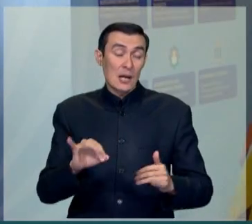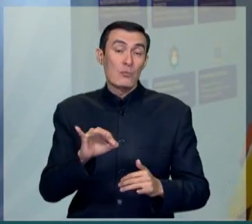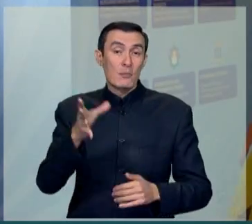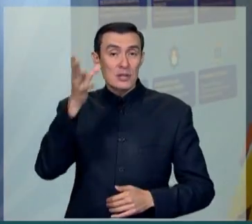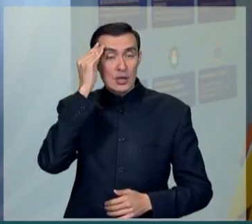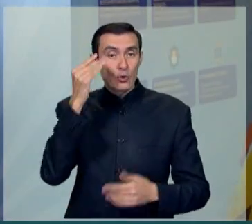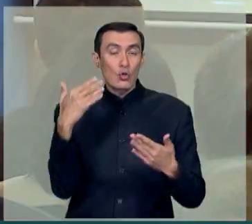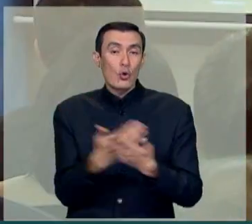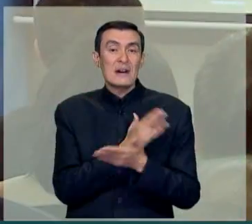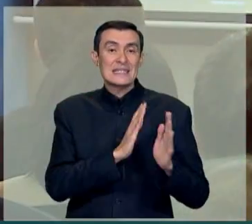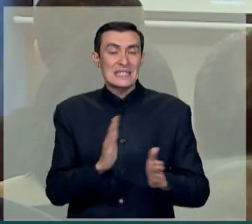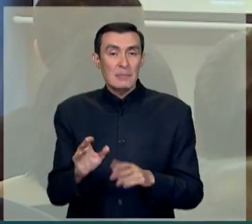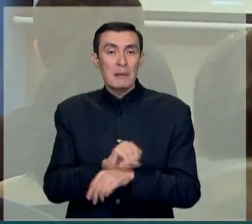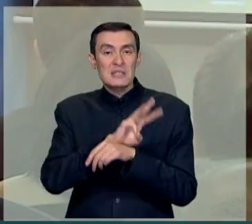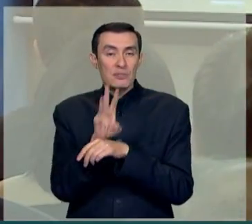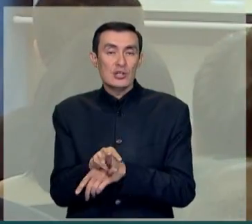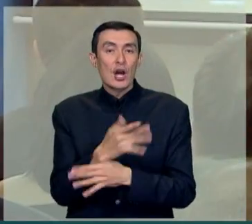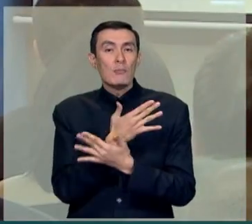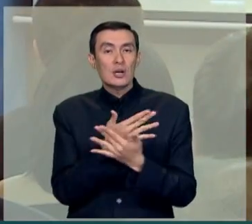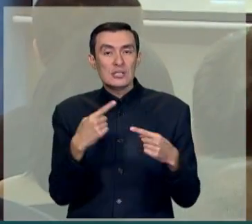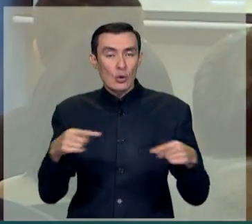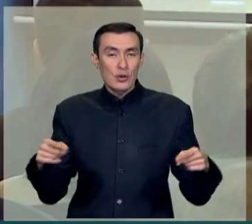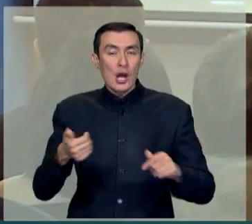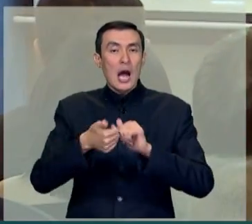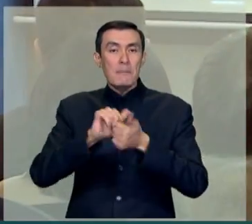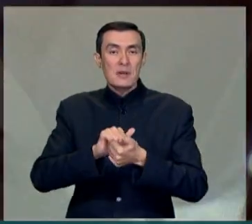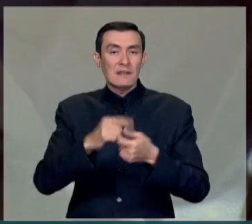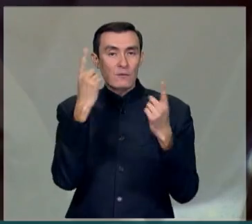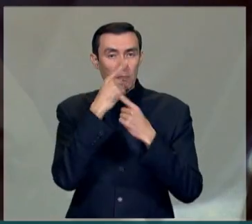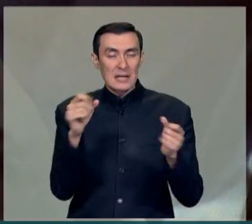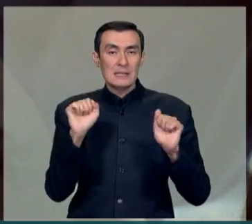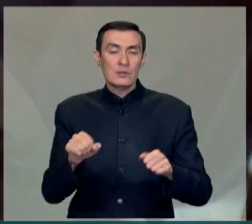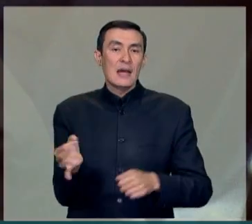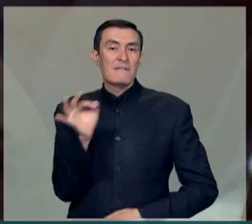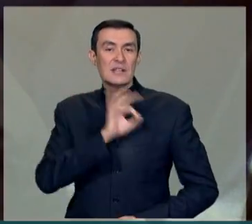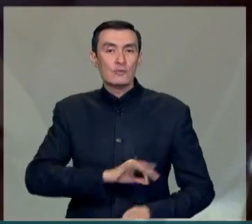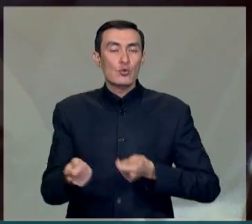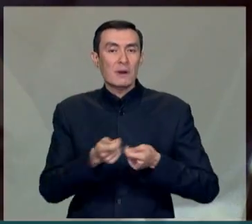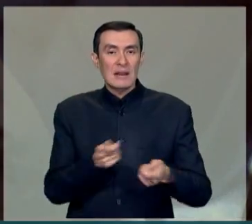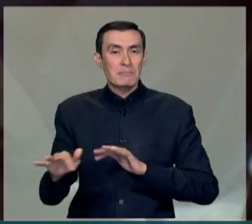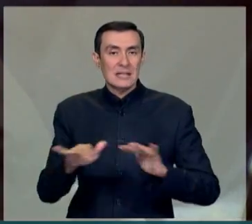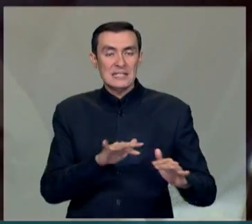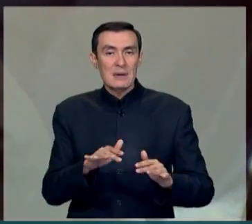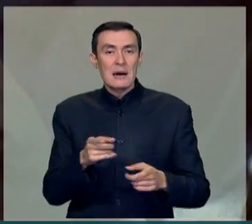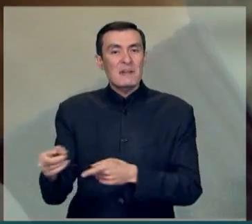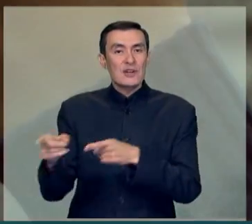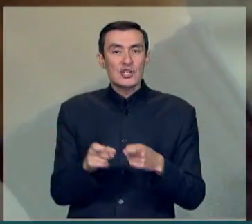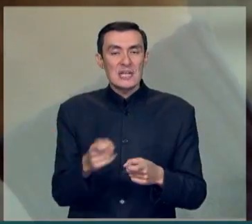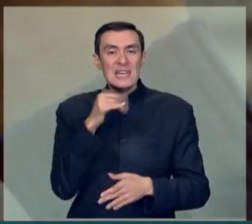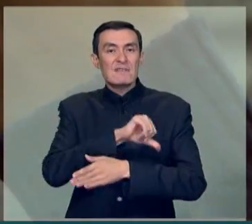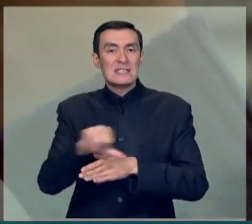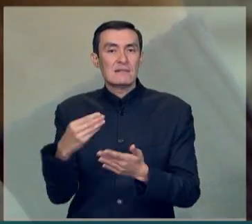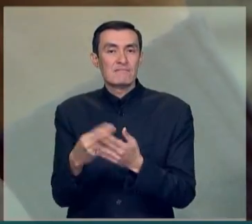разработчиков новая система обеспечит многосторонний обмен данными и позволит эффективнее управлять процесса привлечения иностранных